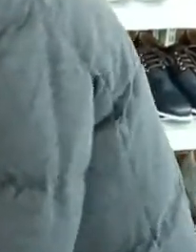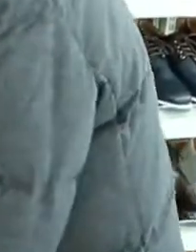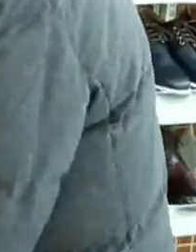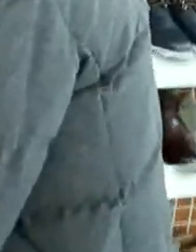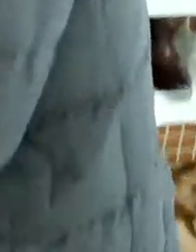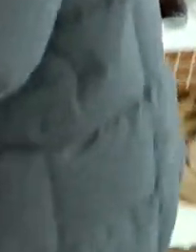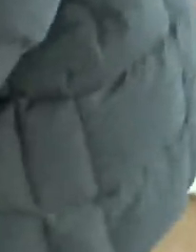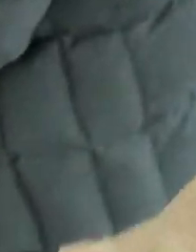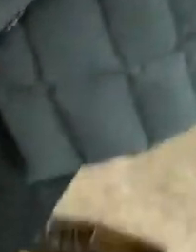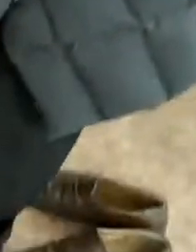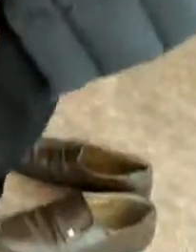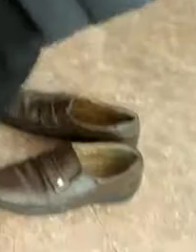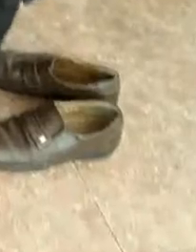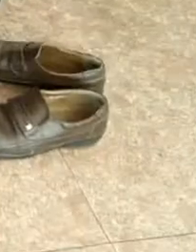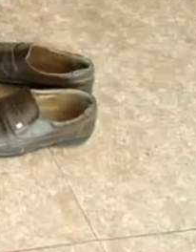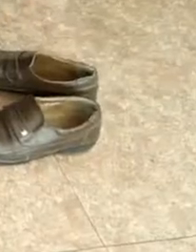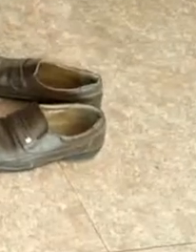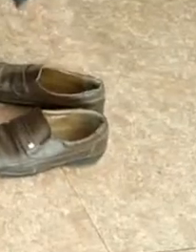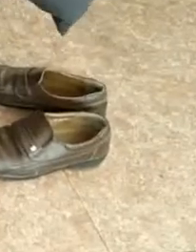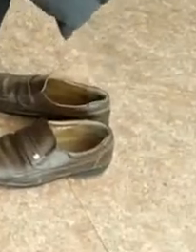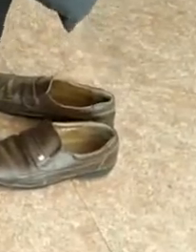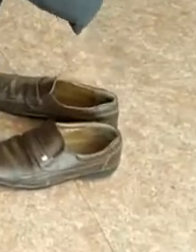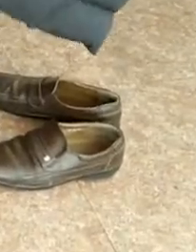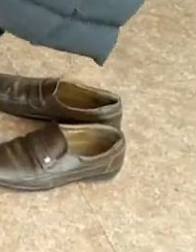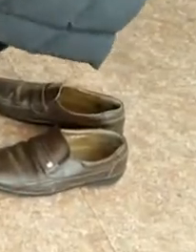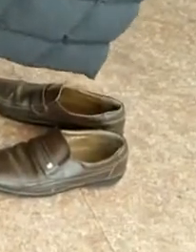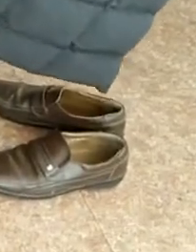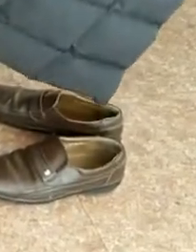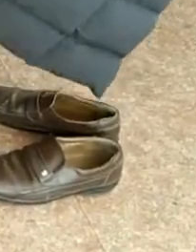같아요. 이거 한번 신어보세요.